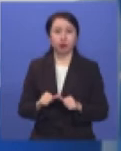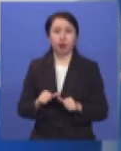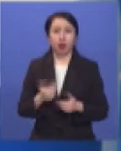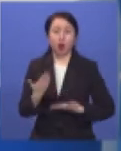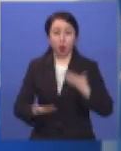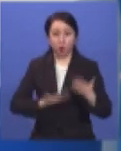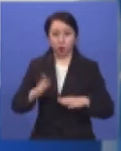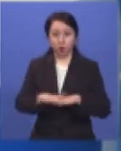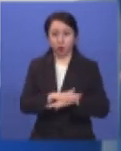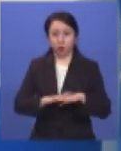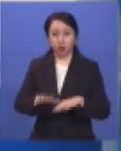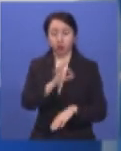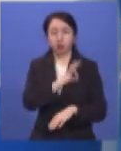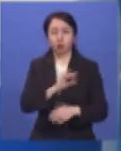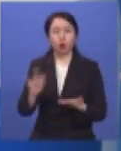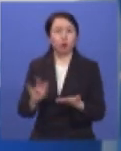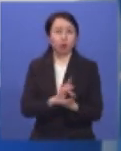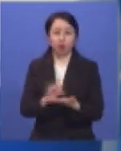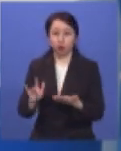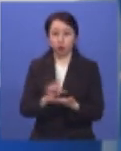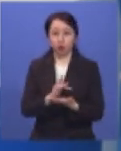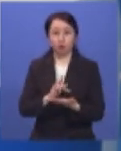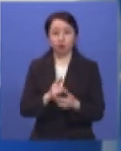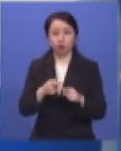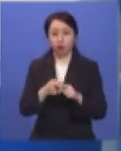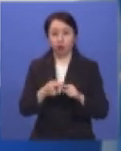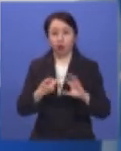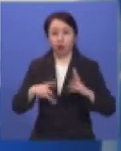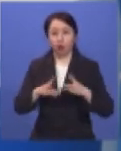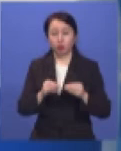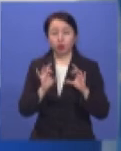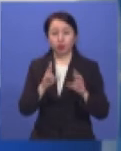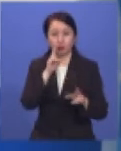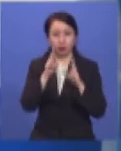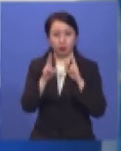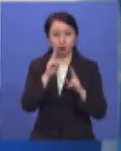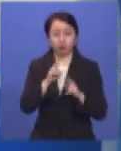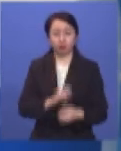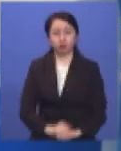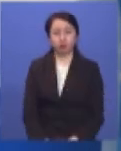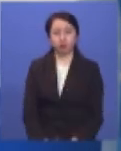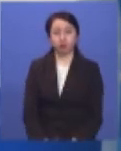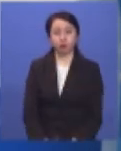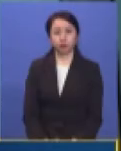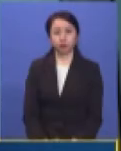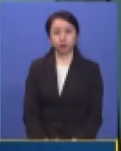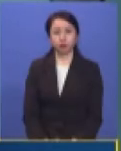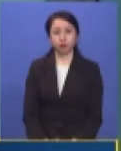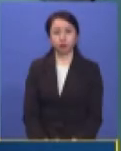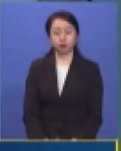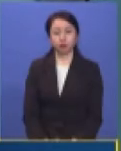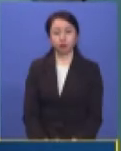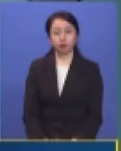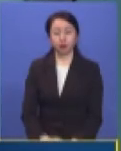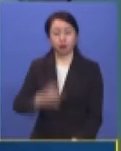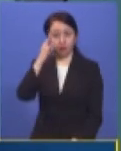обходят применением планшетов. Промежуточные итоги озвучили на брифинге. Продолжит наш корреспондент.